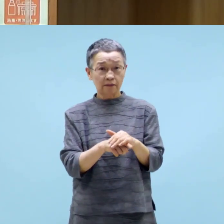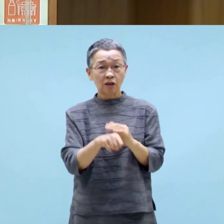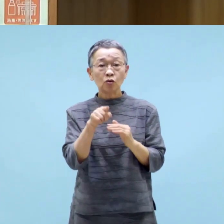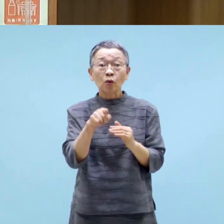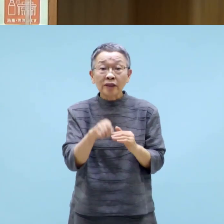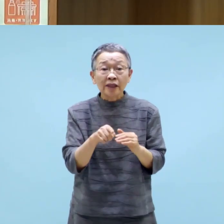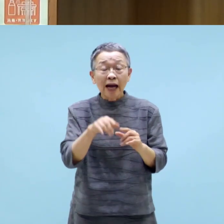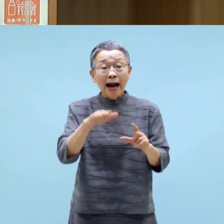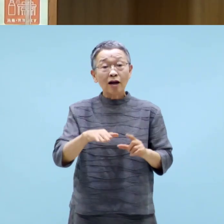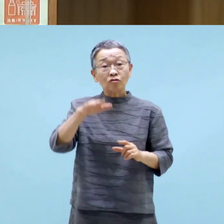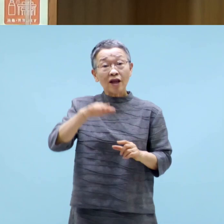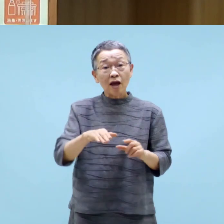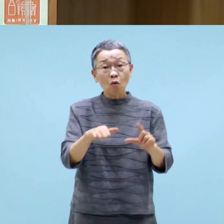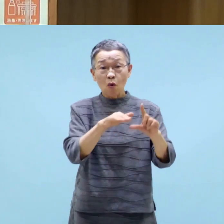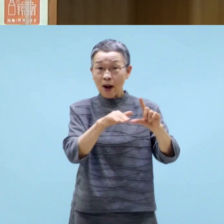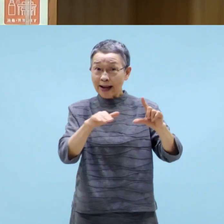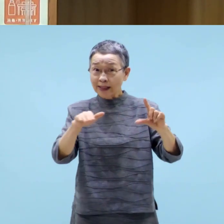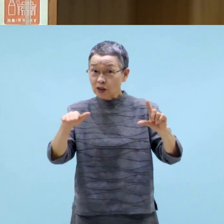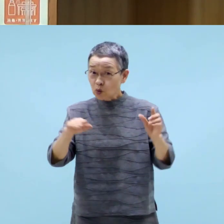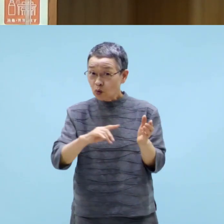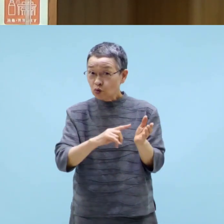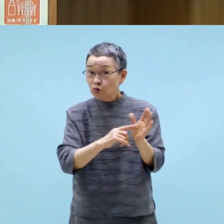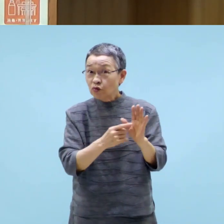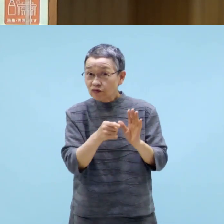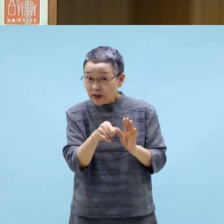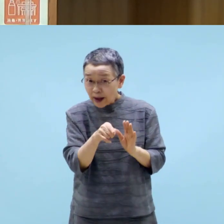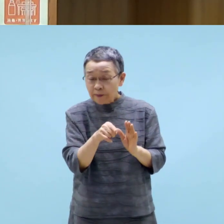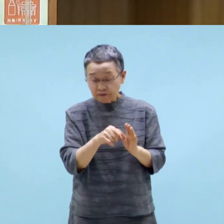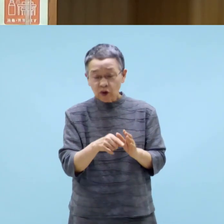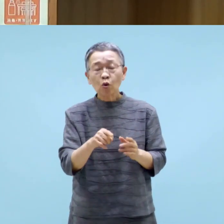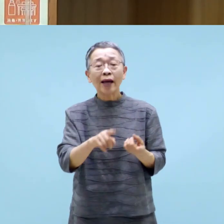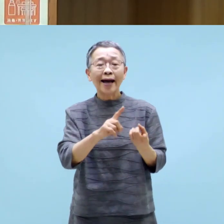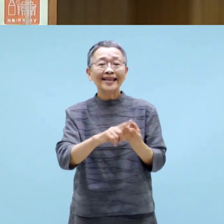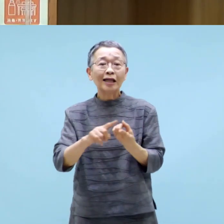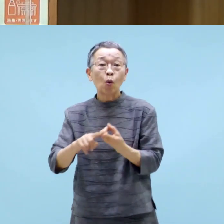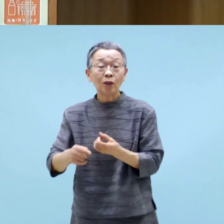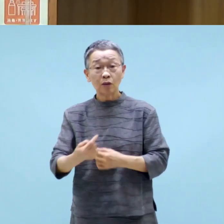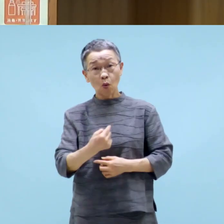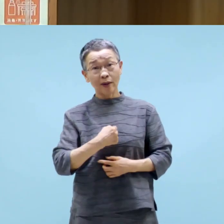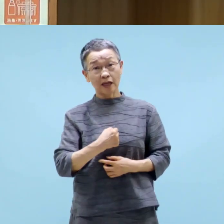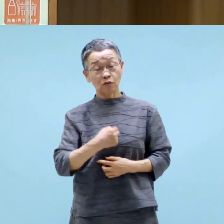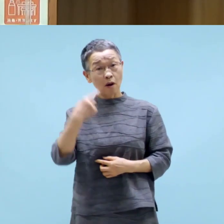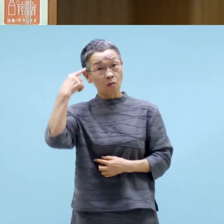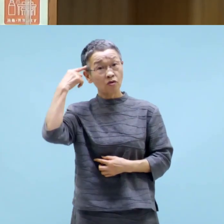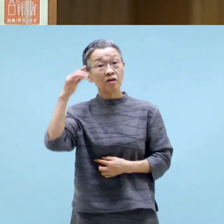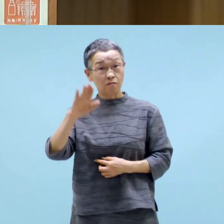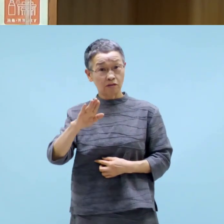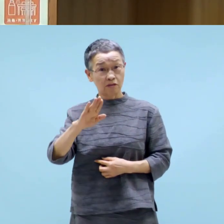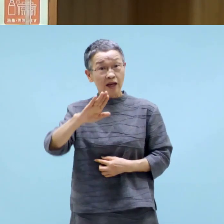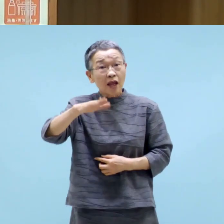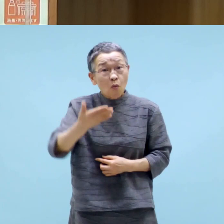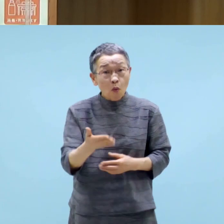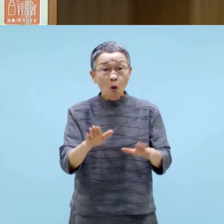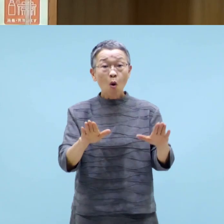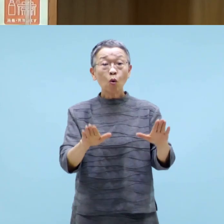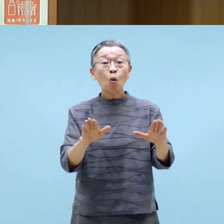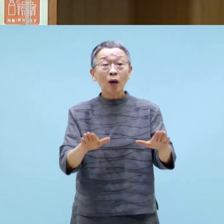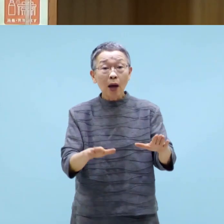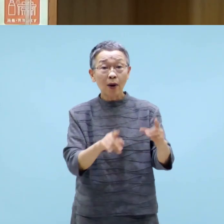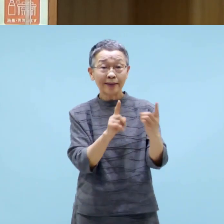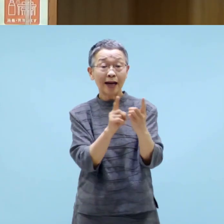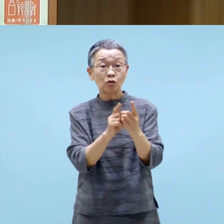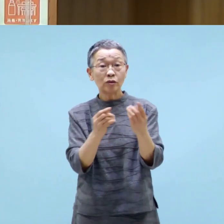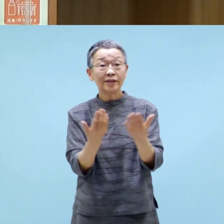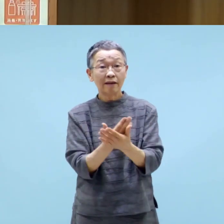の, ラインを引くっていうのは私は妥当じゃないかと思っているんですが、ただ今回ですね、対象になった宮城